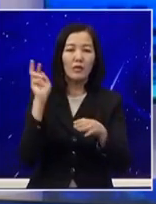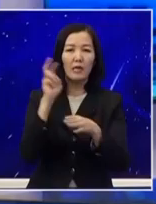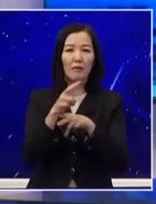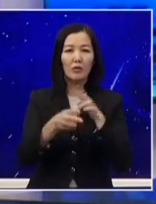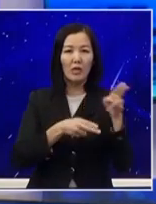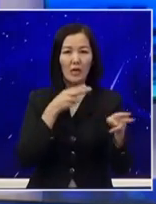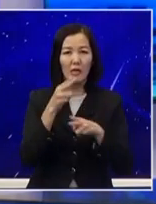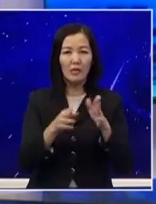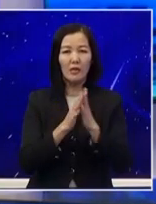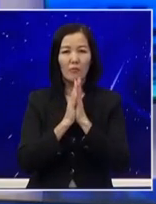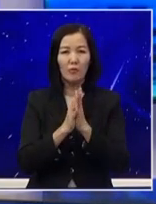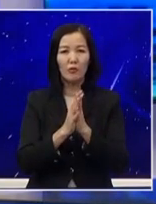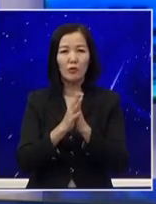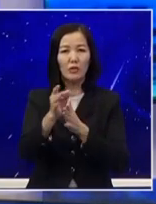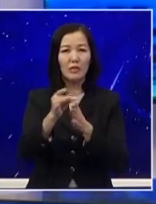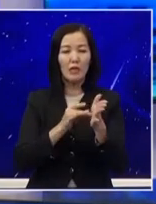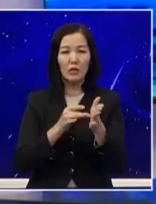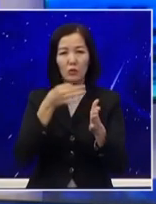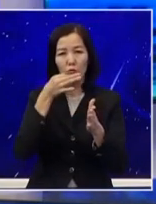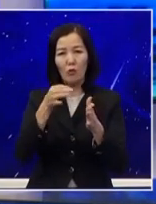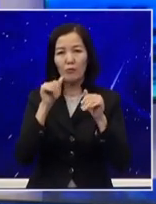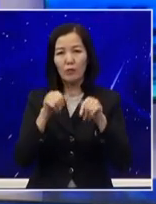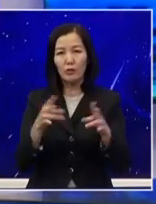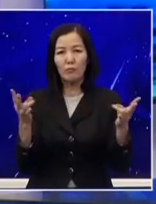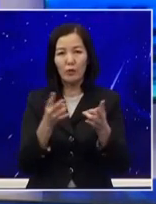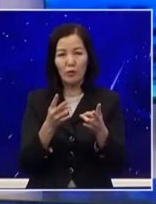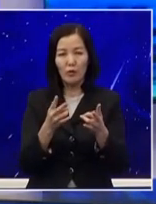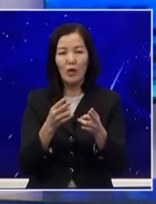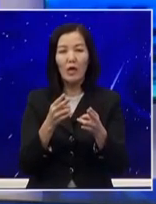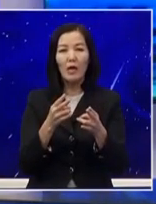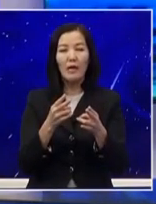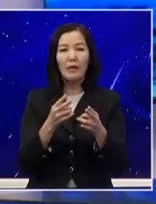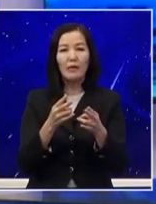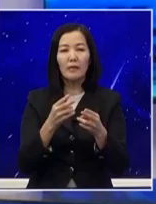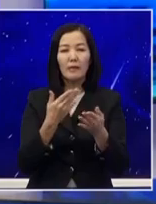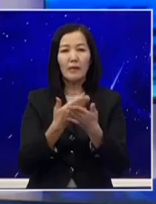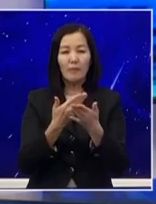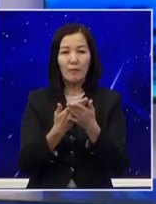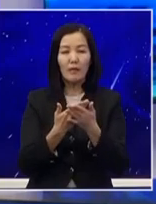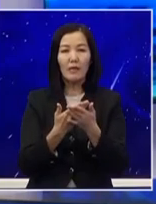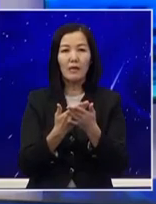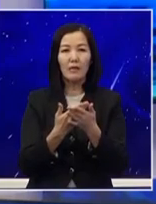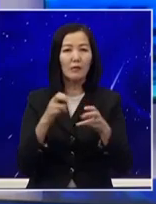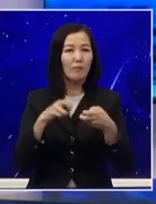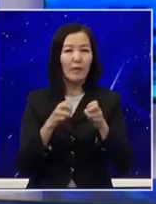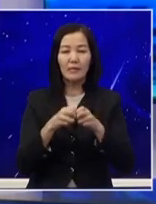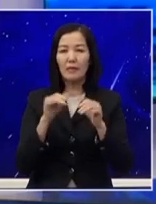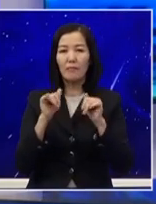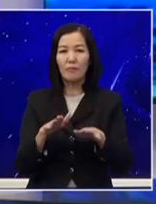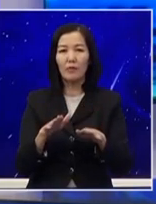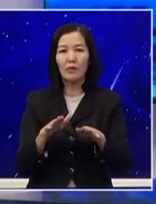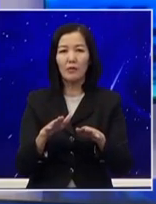келіп түскен кез келген арыз-шағым немесе өтінішке құзырлылар дер кезінде жауап берулер тиіс. Өйтпегенде